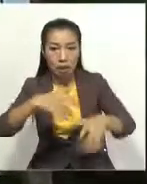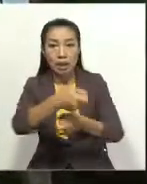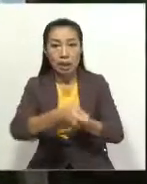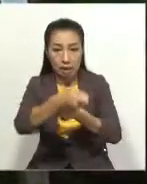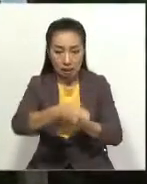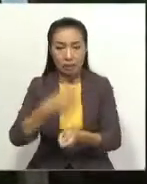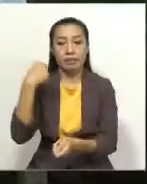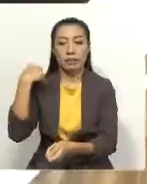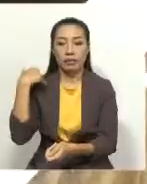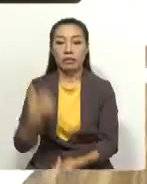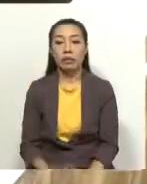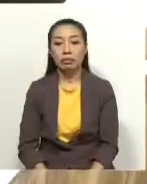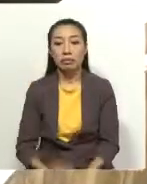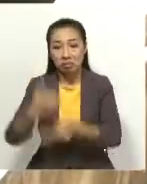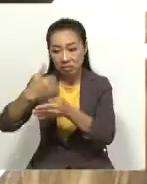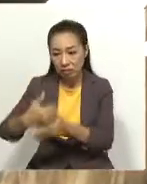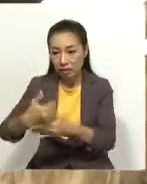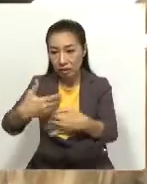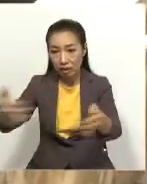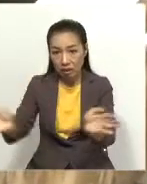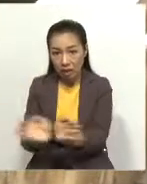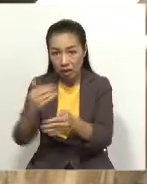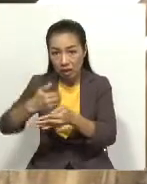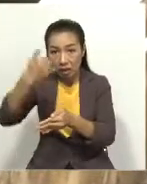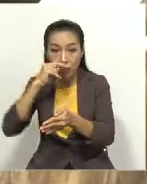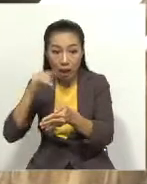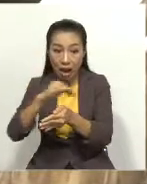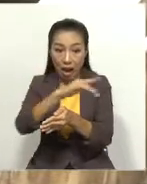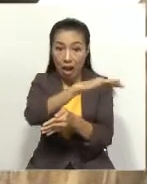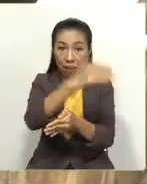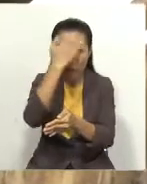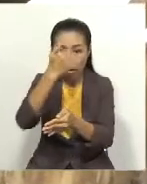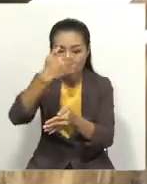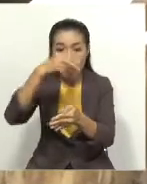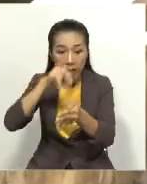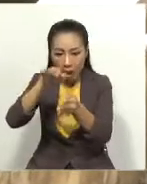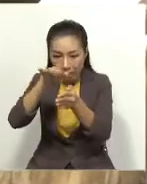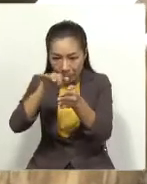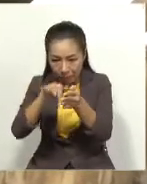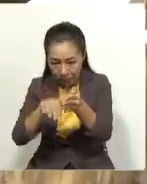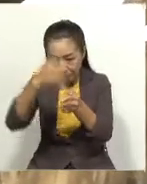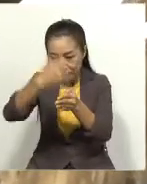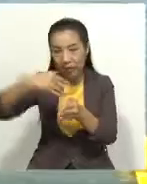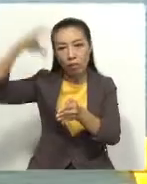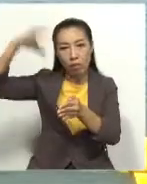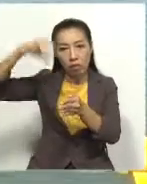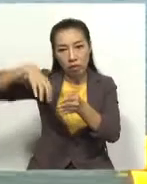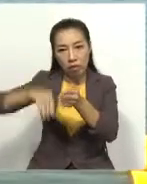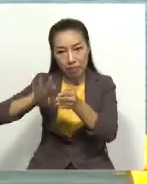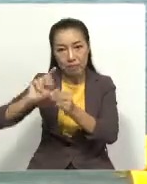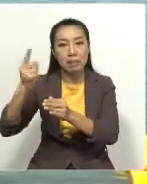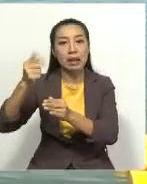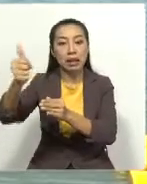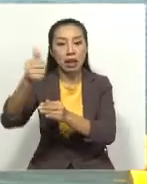ตรด้วยนะครับ ค่ะซึ่งการระบายน้ำแบบนี้นะคะก็เพื่อจะทำให้เขื่อนเนี่ยสามารถรองรับน้ำได้เพิ่มแล้วก็ยังมีการตรวจสอบความ